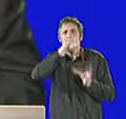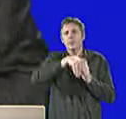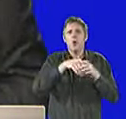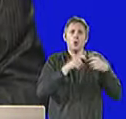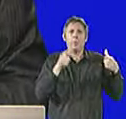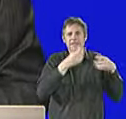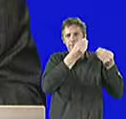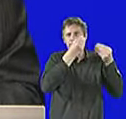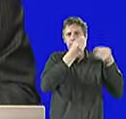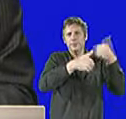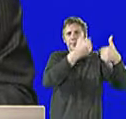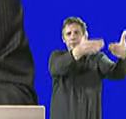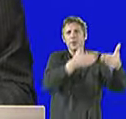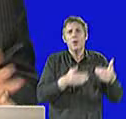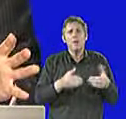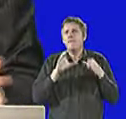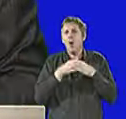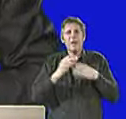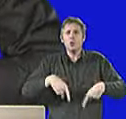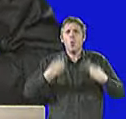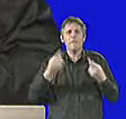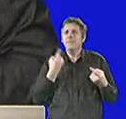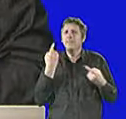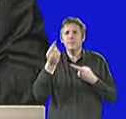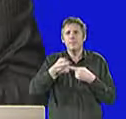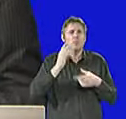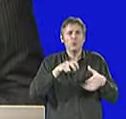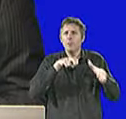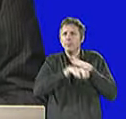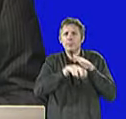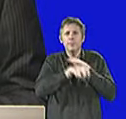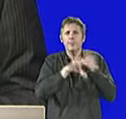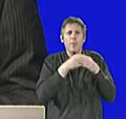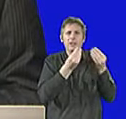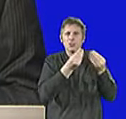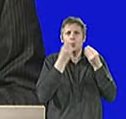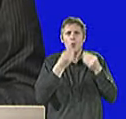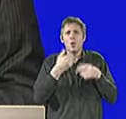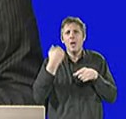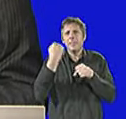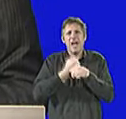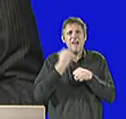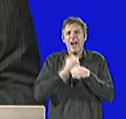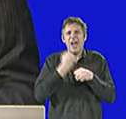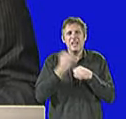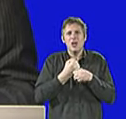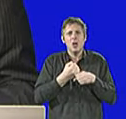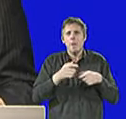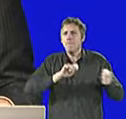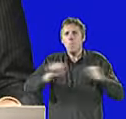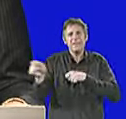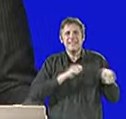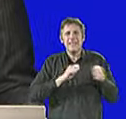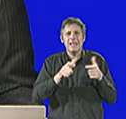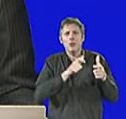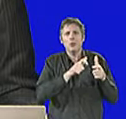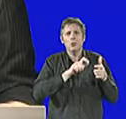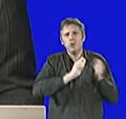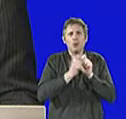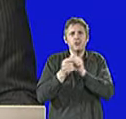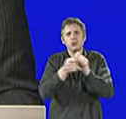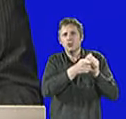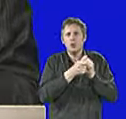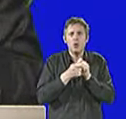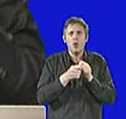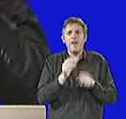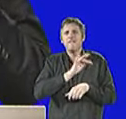de la vie sera indispensable. De plus en plus, la mobilité du travail sera la règle. La France du travail